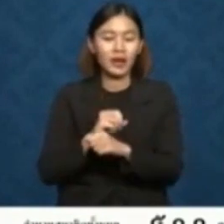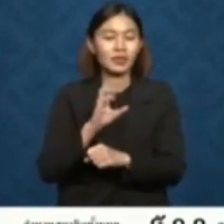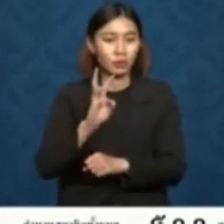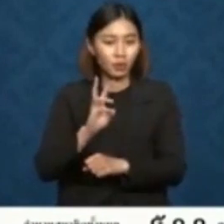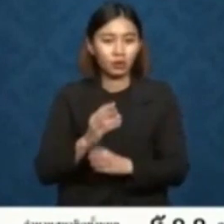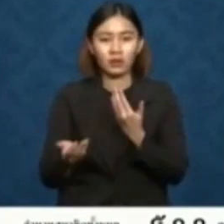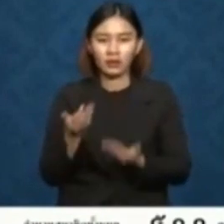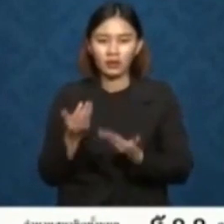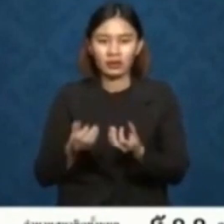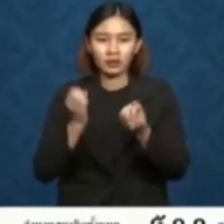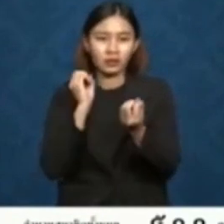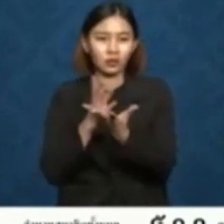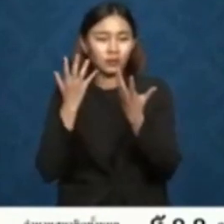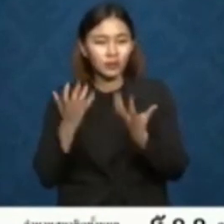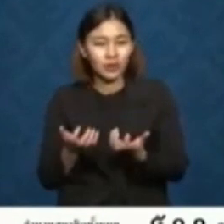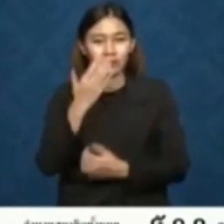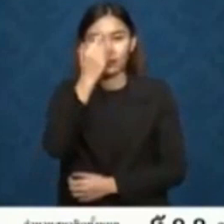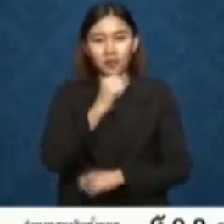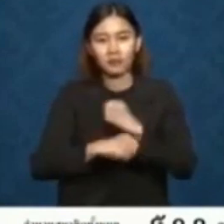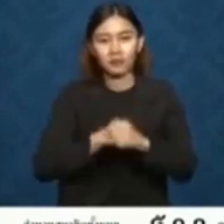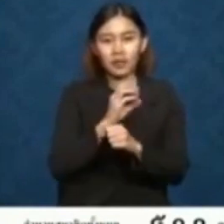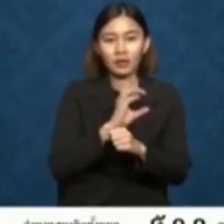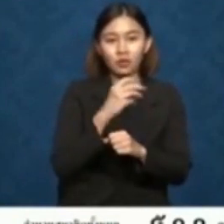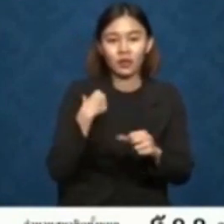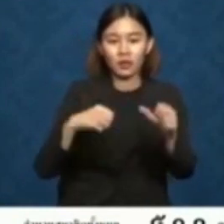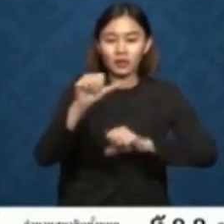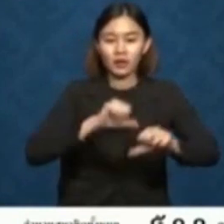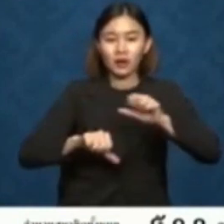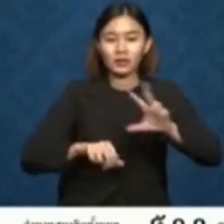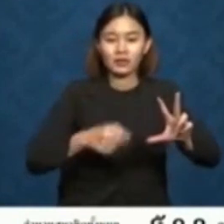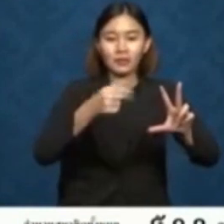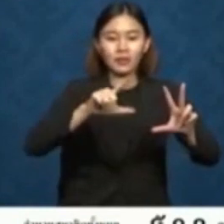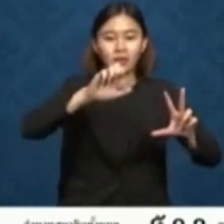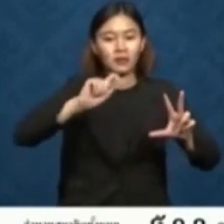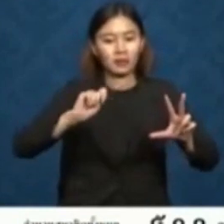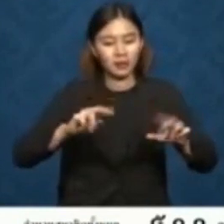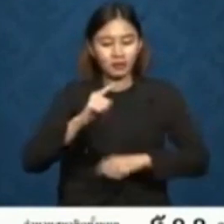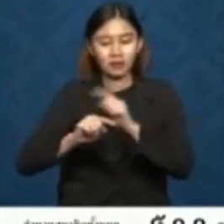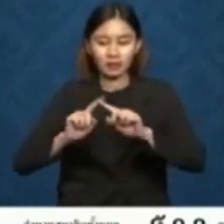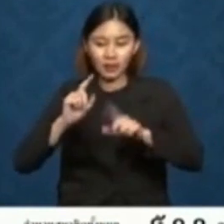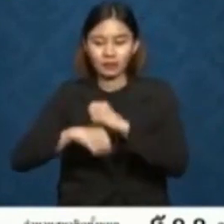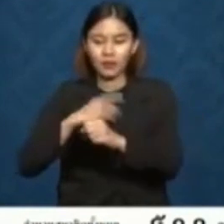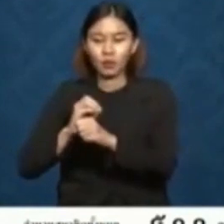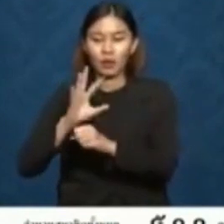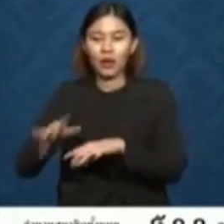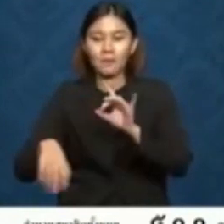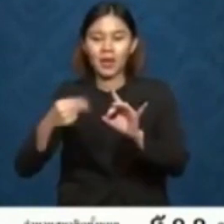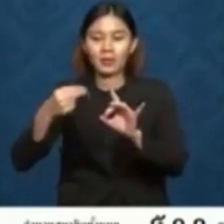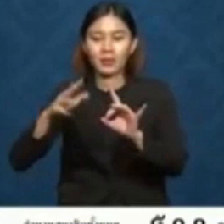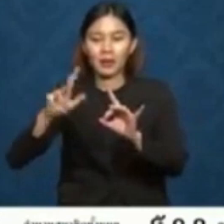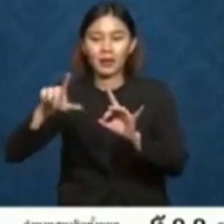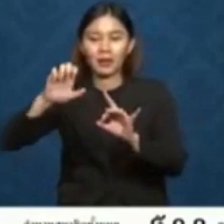ครับที่หรือว่าอาจจะมีความรุนแรงมากกว่าด้วยเพราะว่าปี56นี่ใช้สารเคมีไป 30,000 ลิตรแต่ว่าปี65ใช้